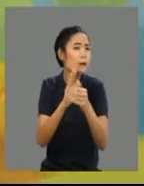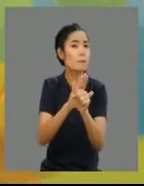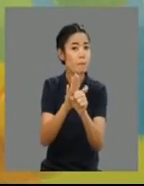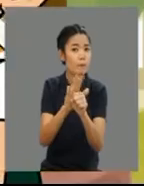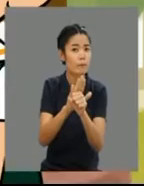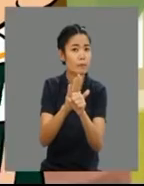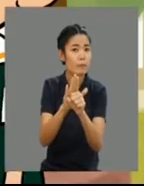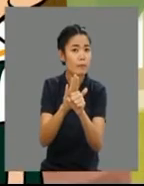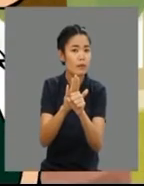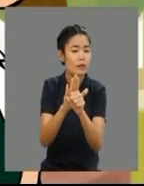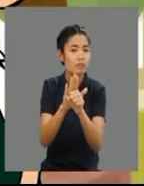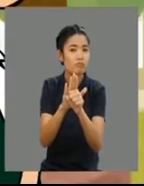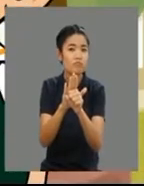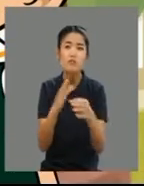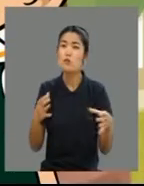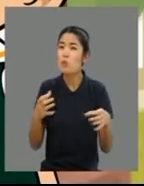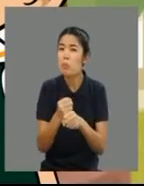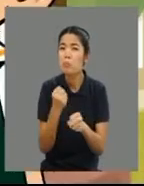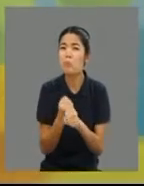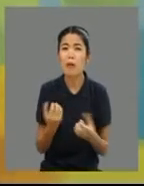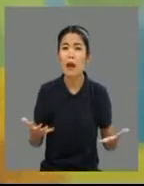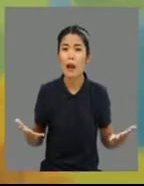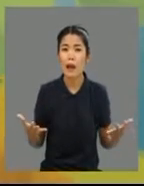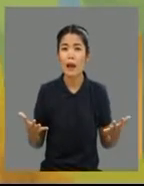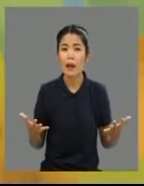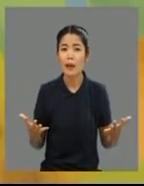ง แล้วอย่างนี้เราจะทำยังไงล่ะ